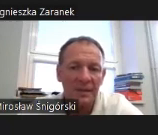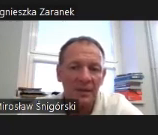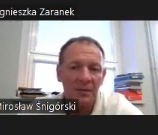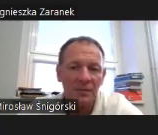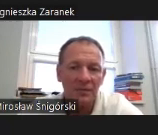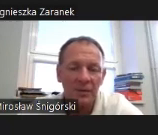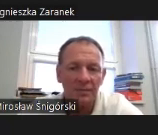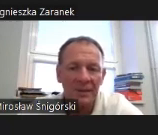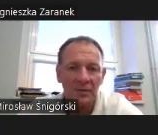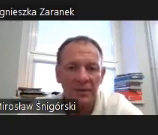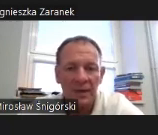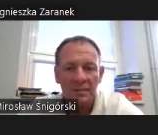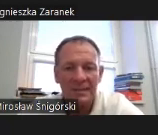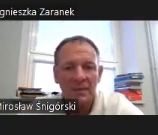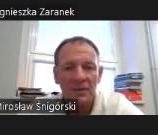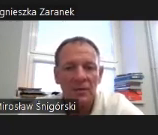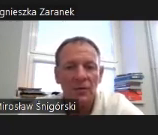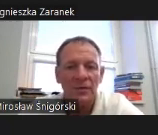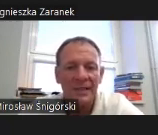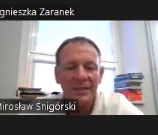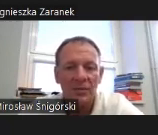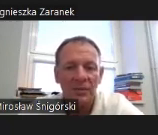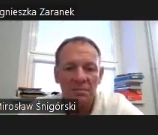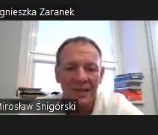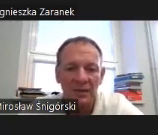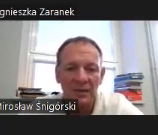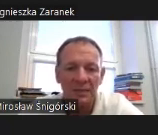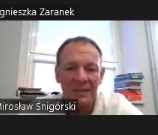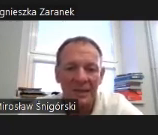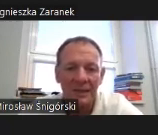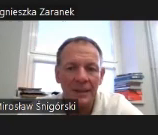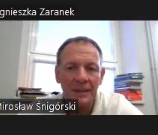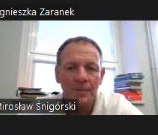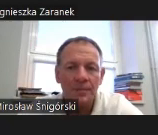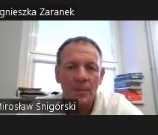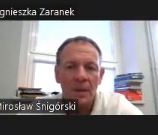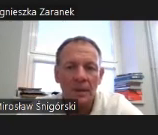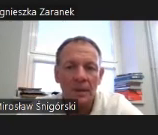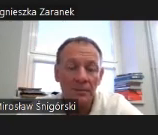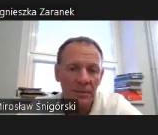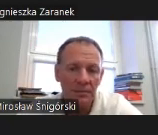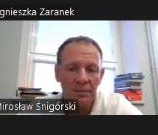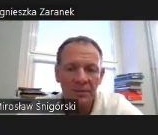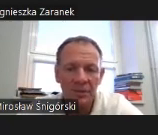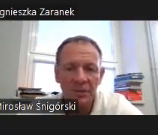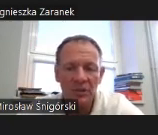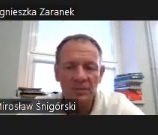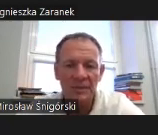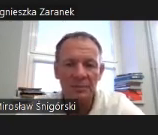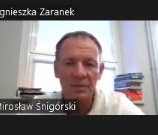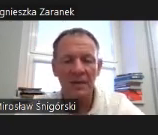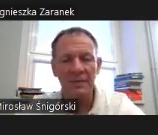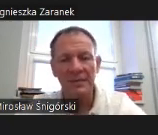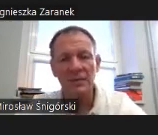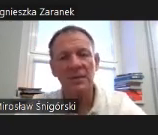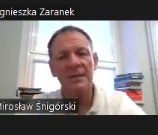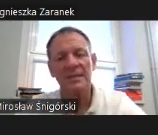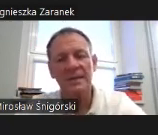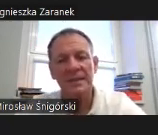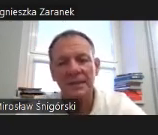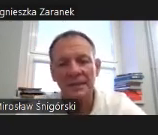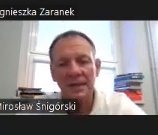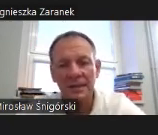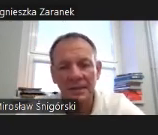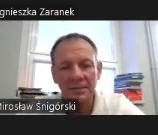wspomagających pedagogów, logopedów, psychologów jest również pedagog specjalny. No, szczęście mi sprzyja, bo jest to